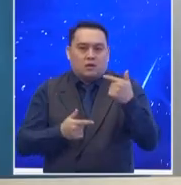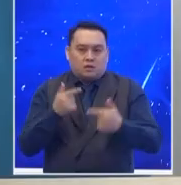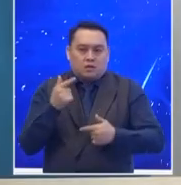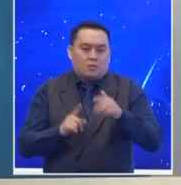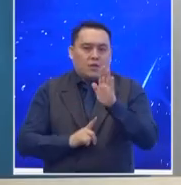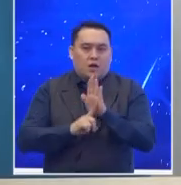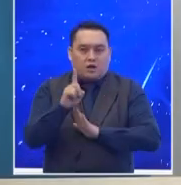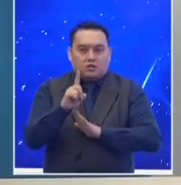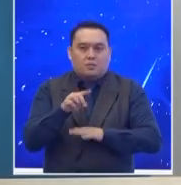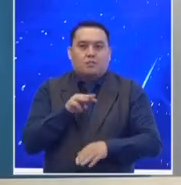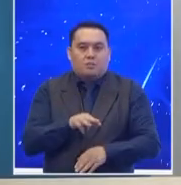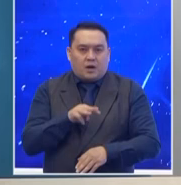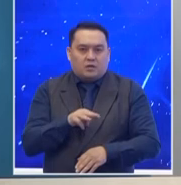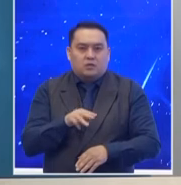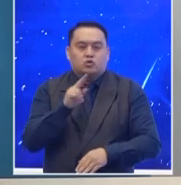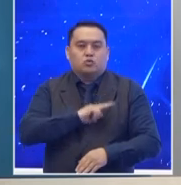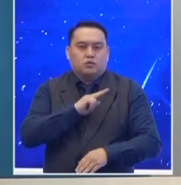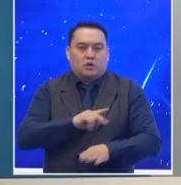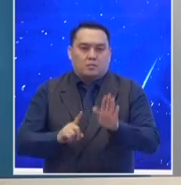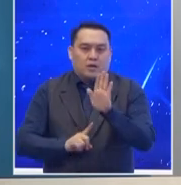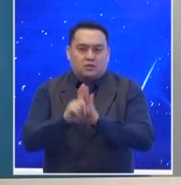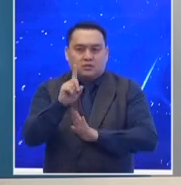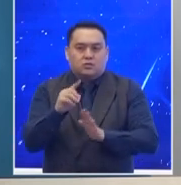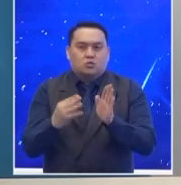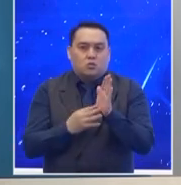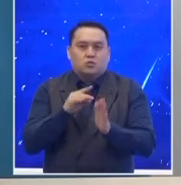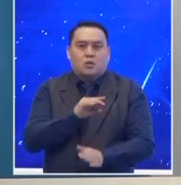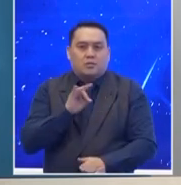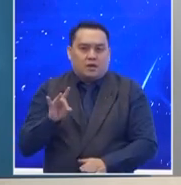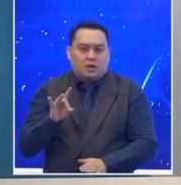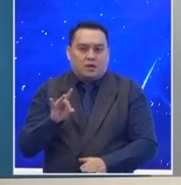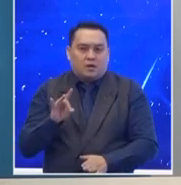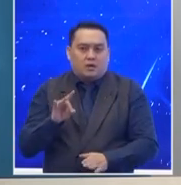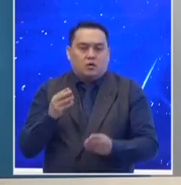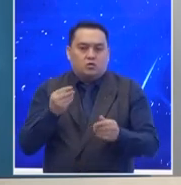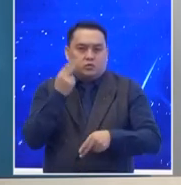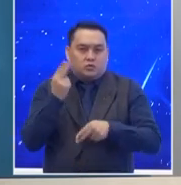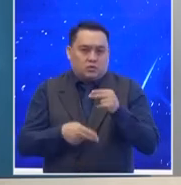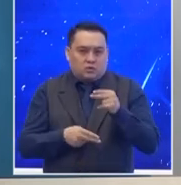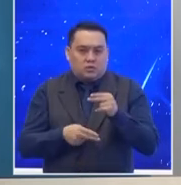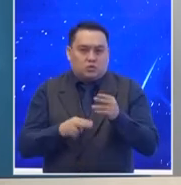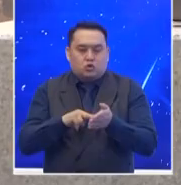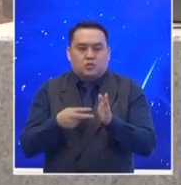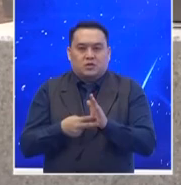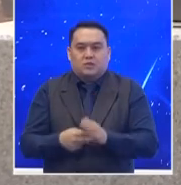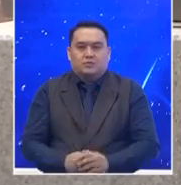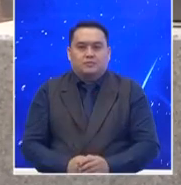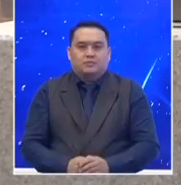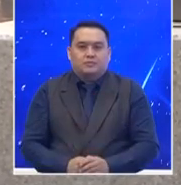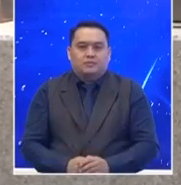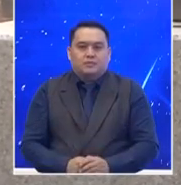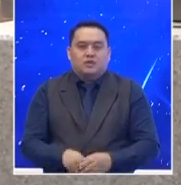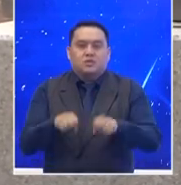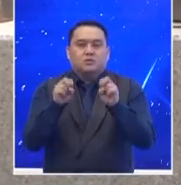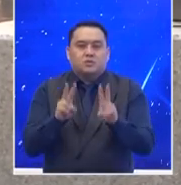ойнатып, осы мартта бұйыртса жұмыстарын бастап, осы 10 мамырға қарсы жұмыстарын бітіруге жоспарлап отыр.